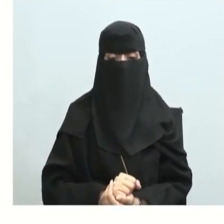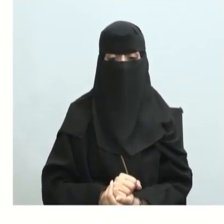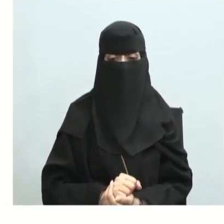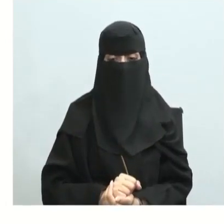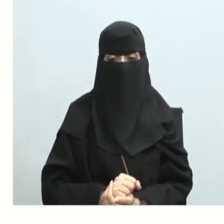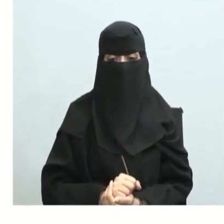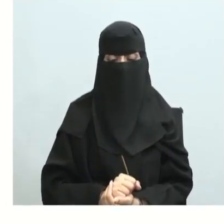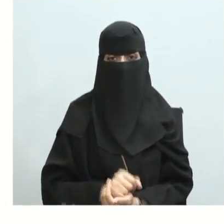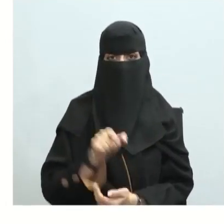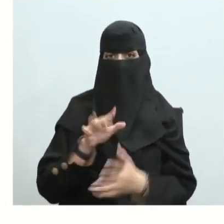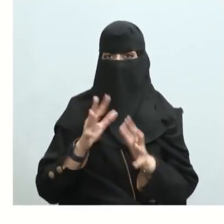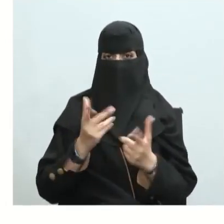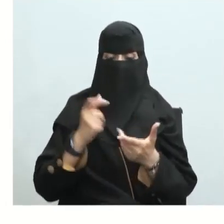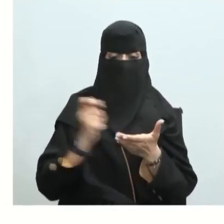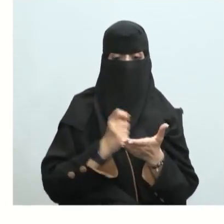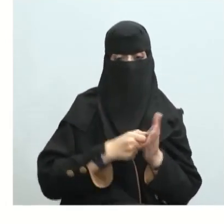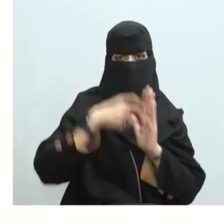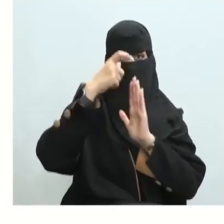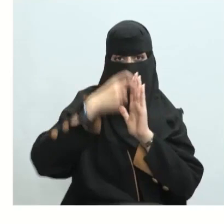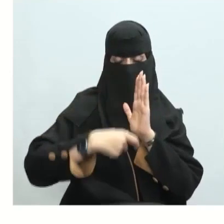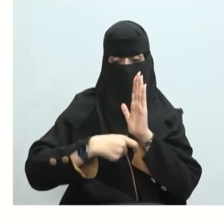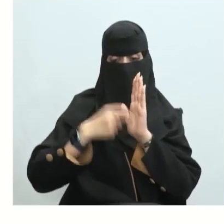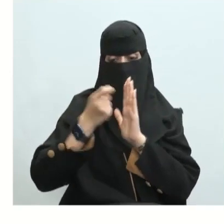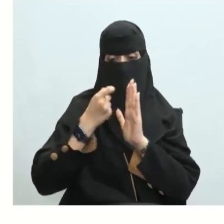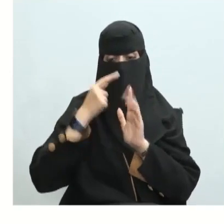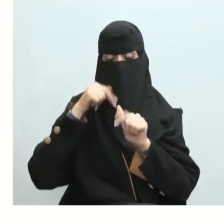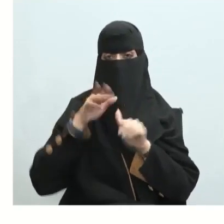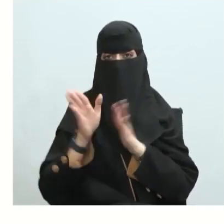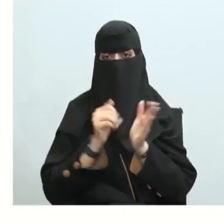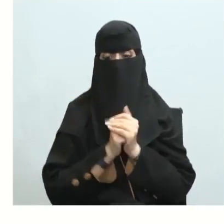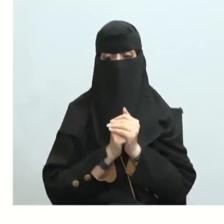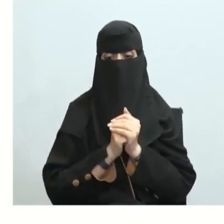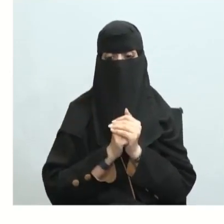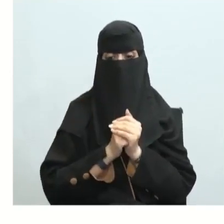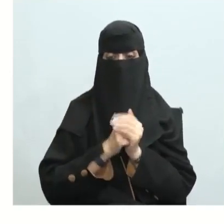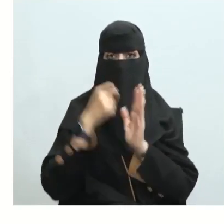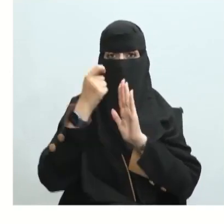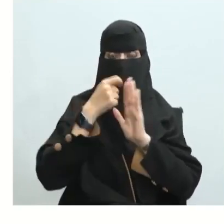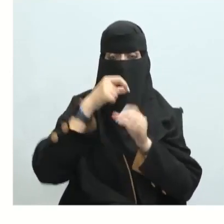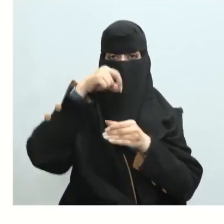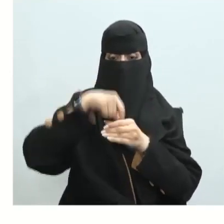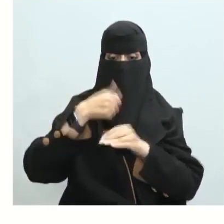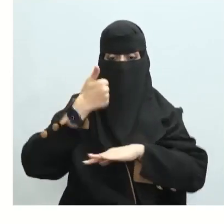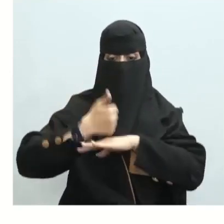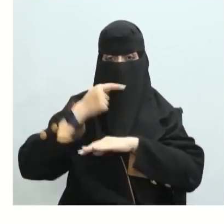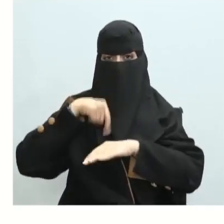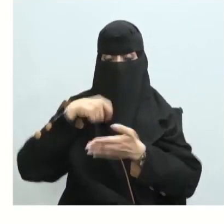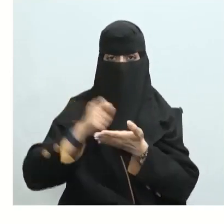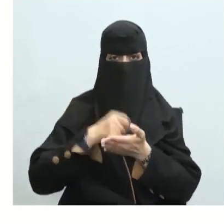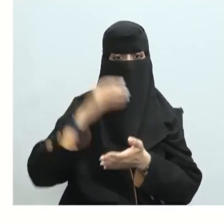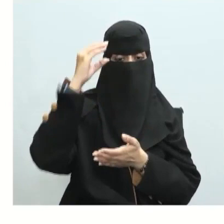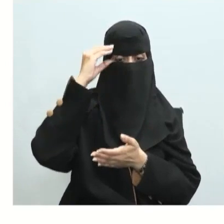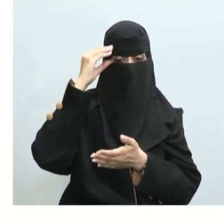جميل هنا ثالثا كيف تكتب تقريرا كيف تكتب تقريرا لاحظ هنا التقارير في الاساس